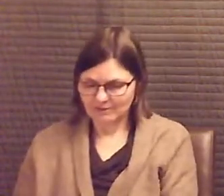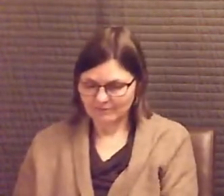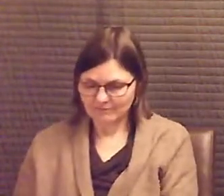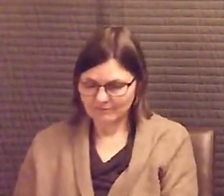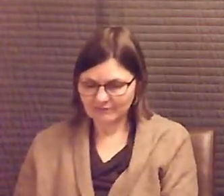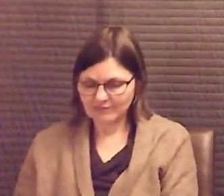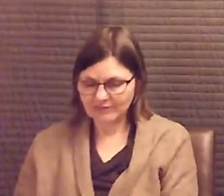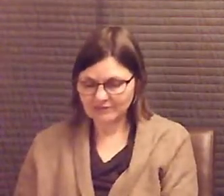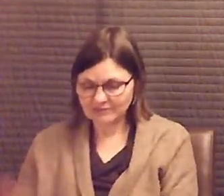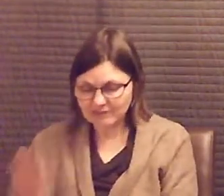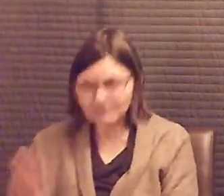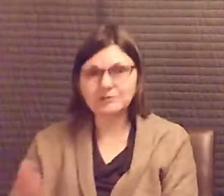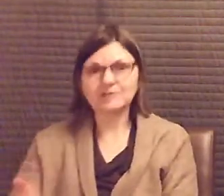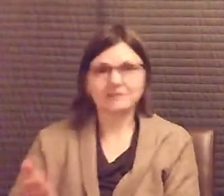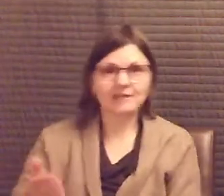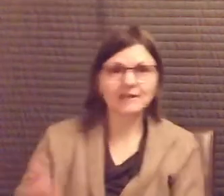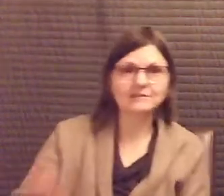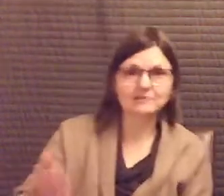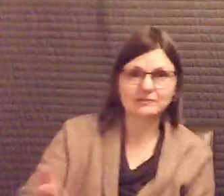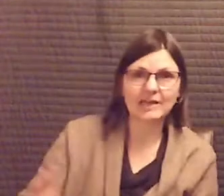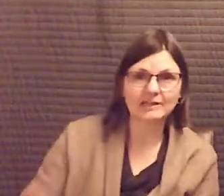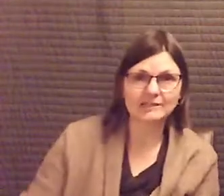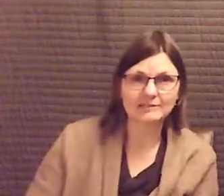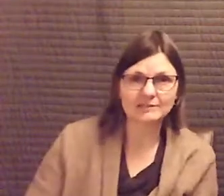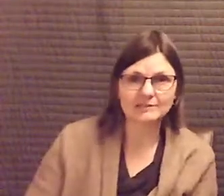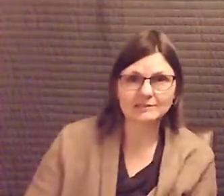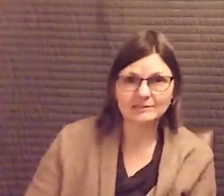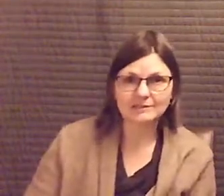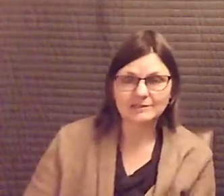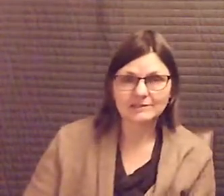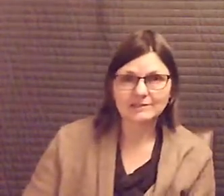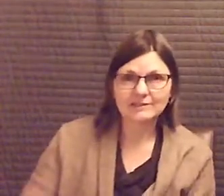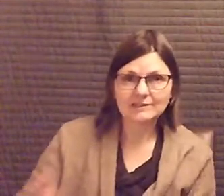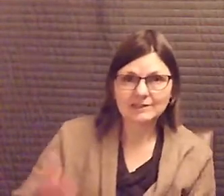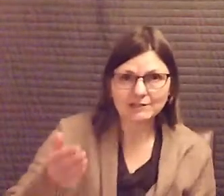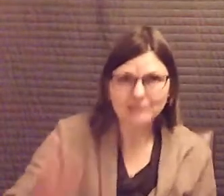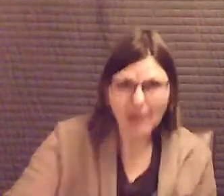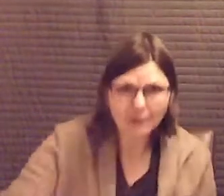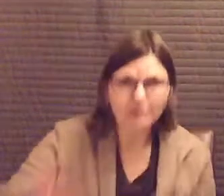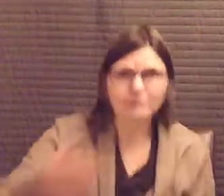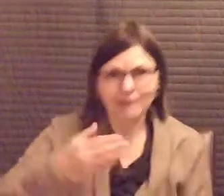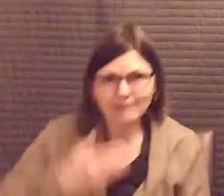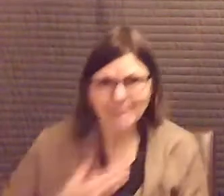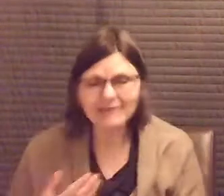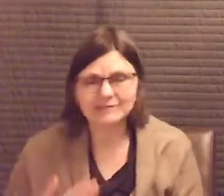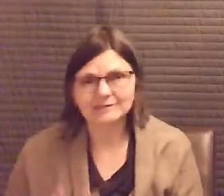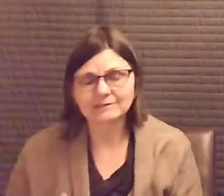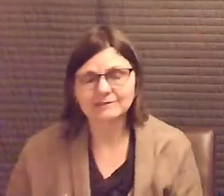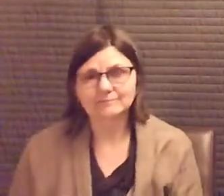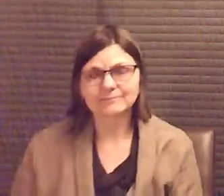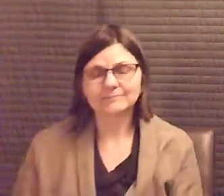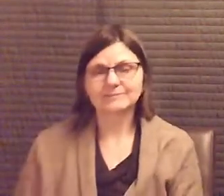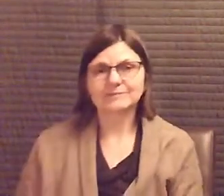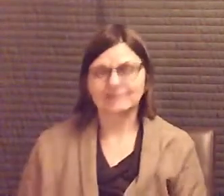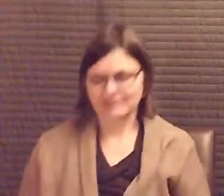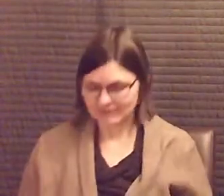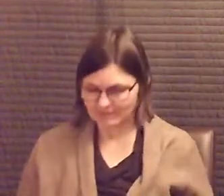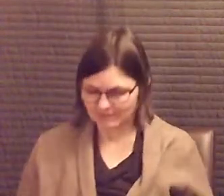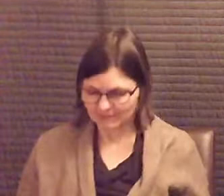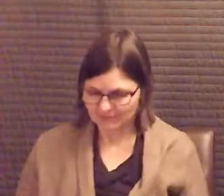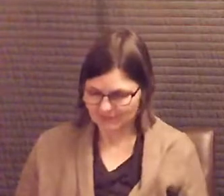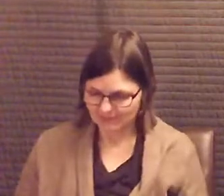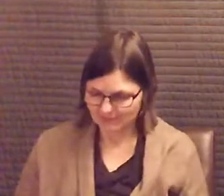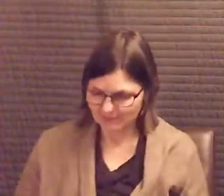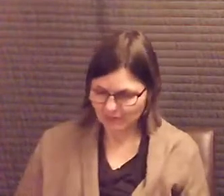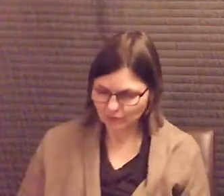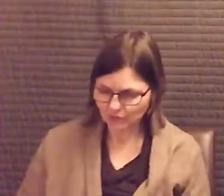schudden mijn wat in je de schriften heb jezus ik dus 9 miljard tussen velen die getuigen van mijn en you want